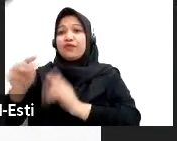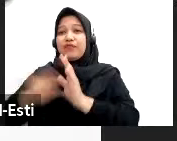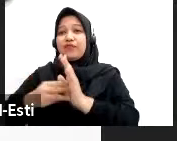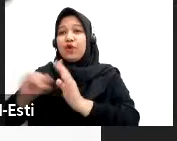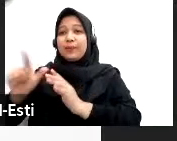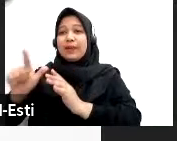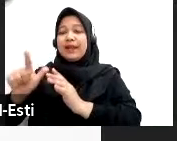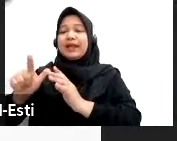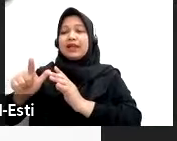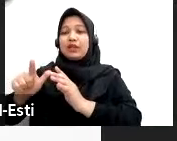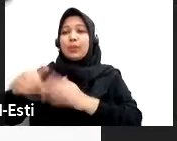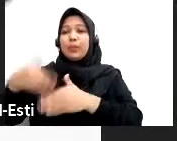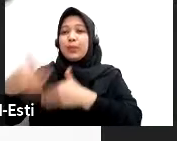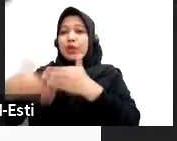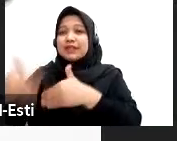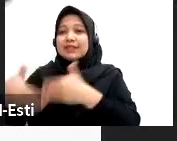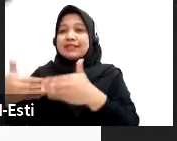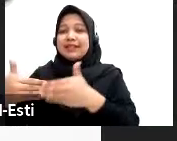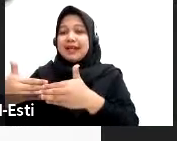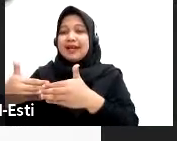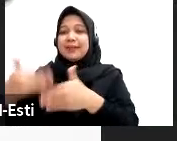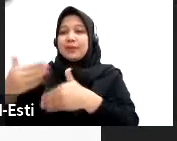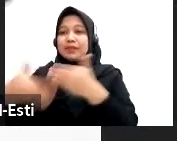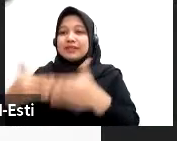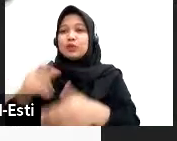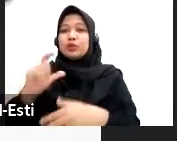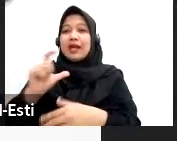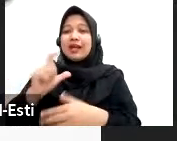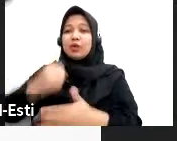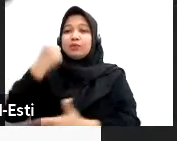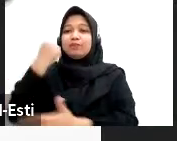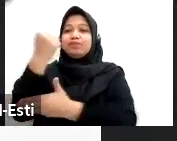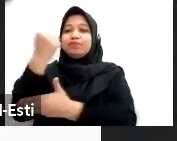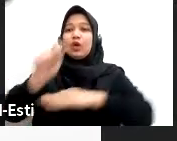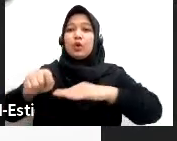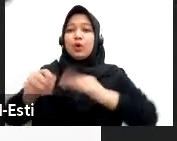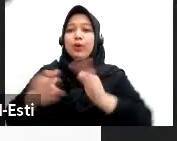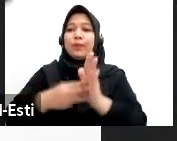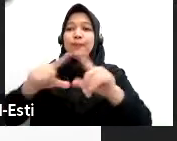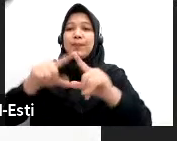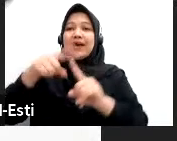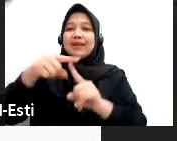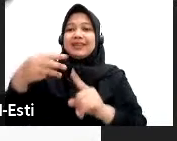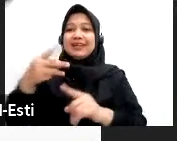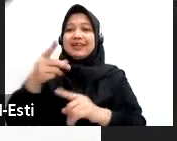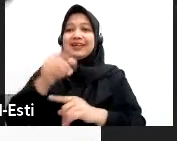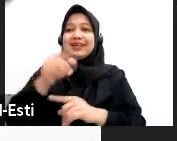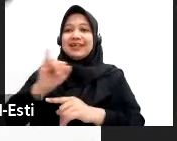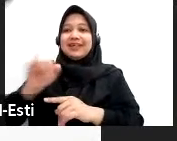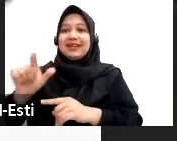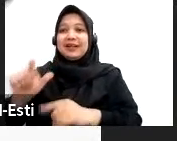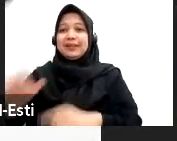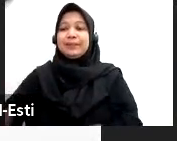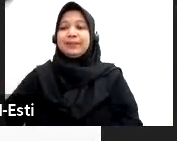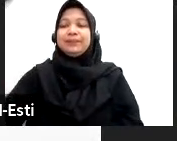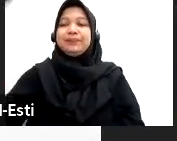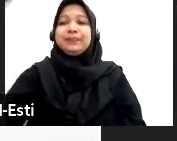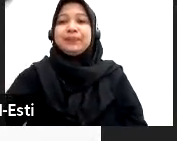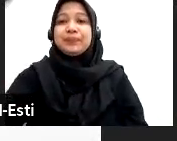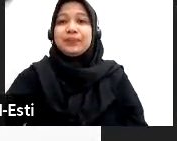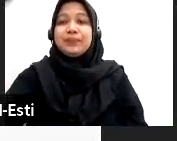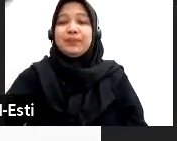menegakkan hukum materiil nah sejak tahun 99 itu ada tren yang